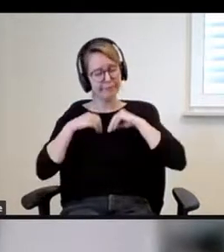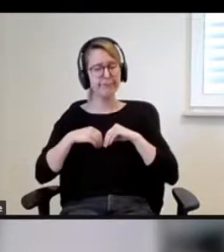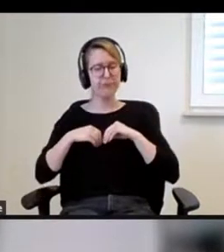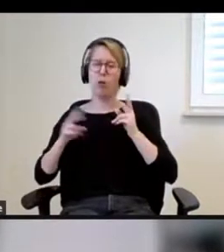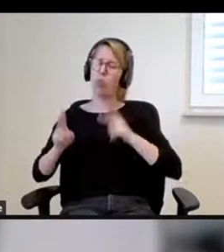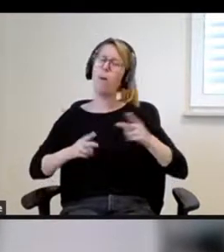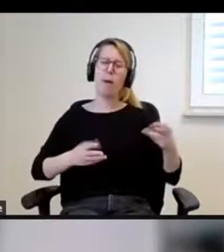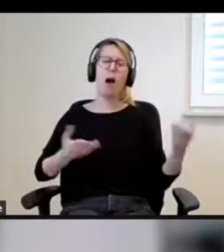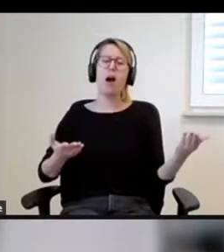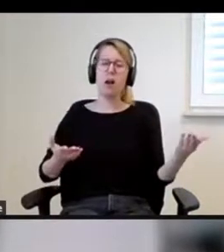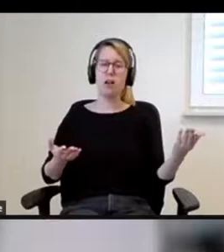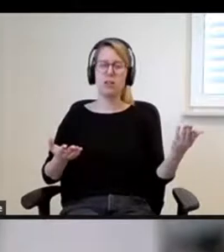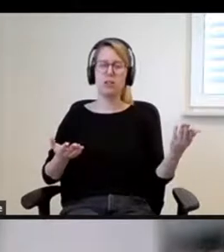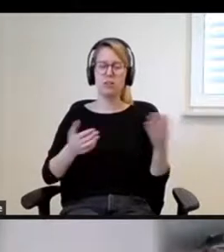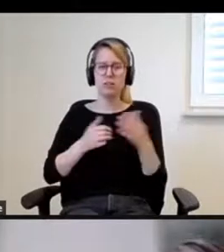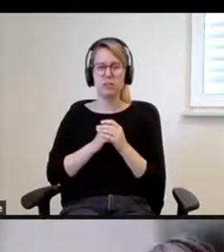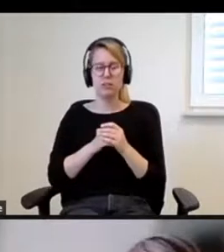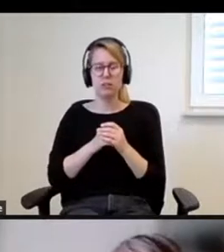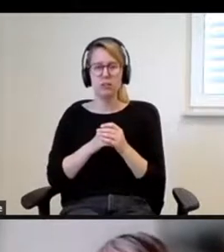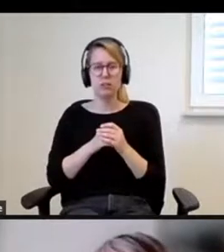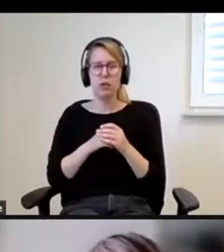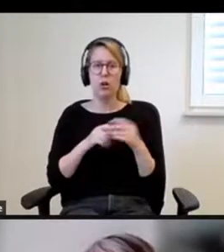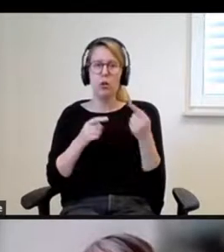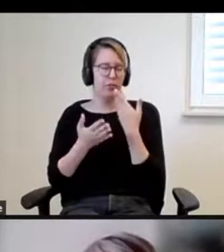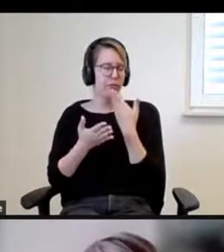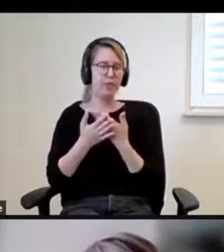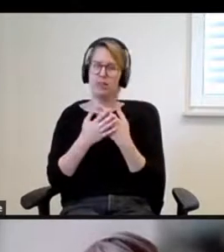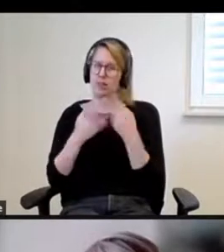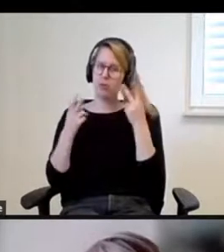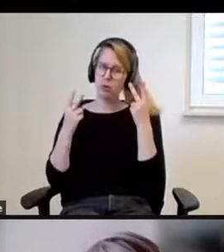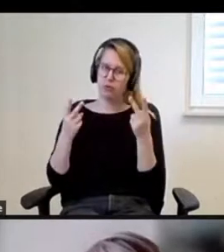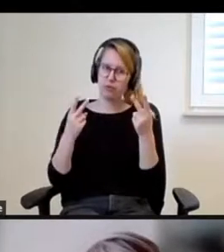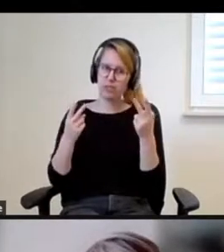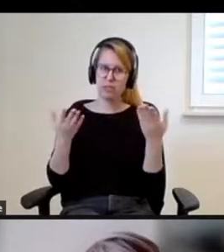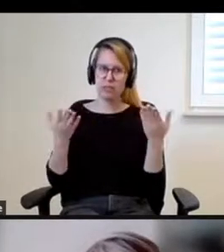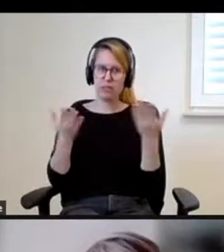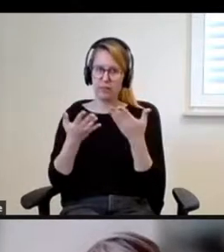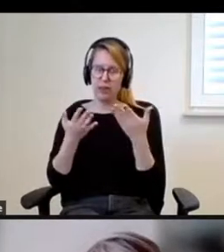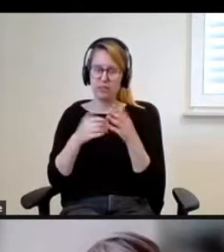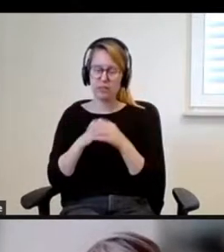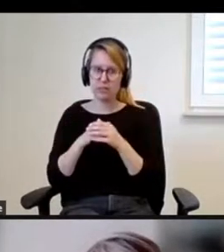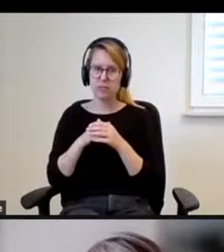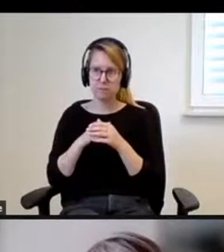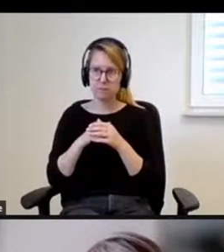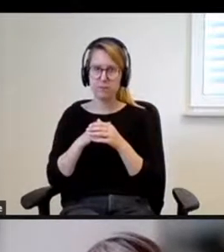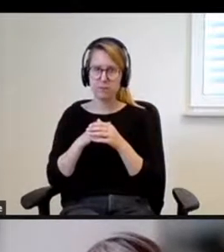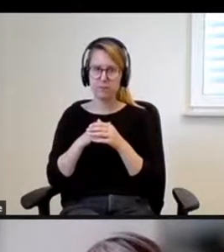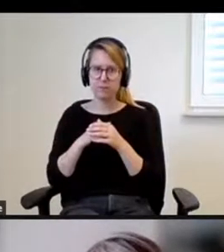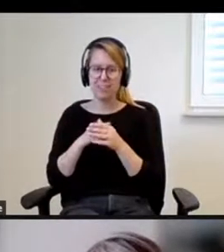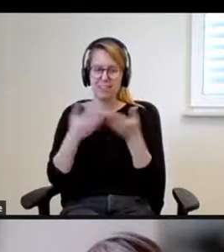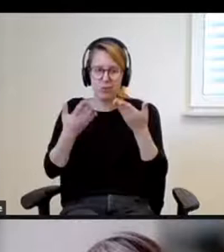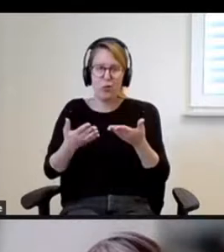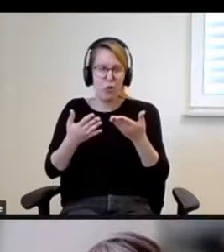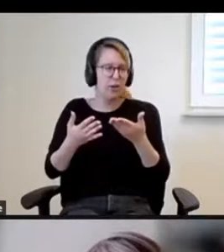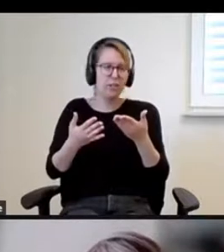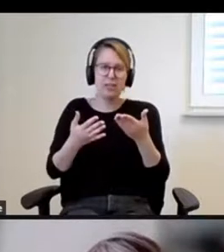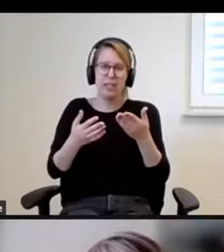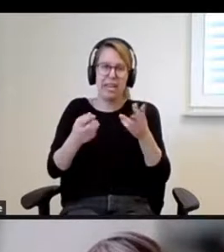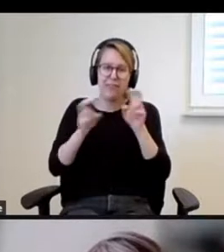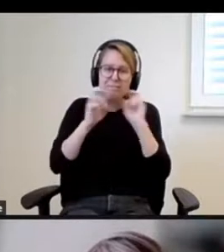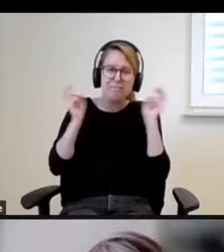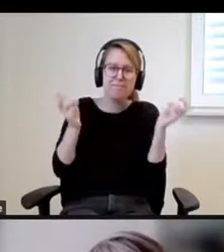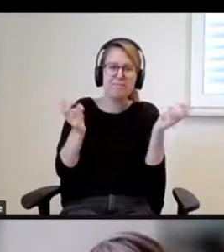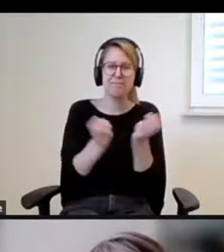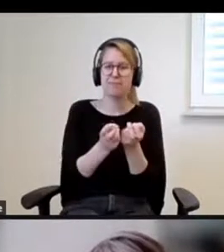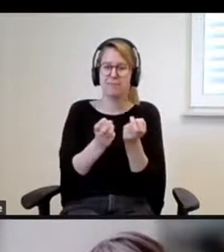des midis comme là maintenant, on n'a pas besoin. Il n'est pas exceptionnel. Je crois qu'on y parle vraiment des besoins